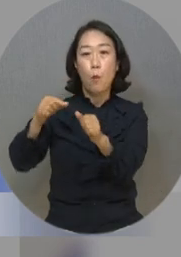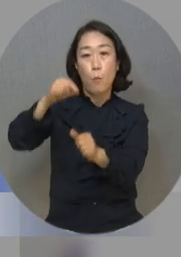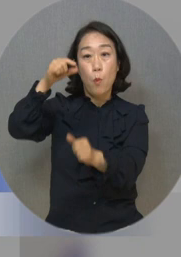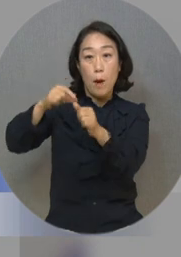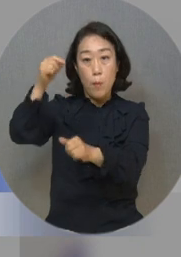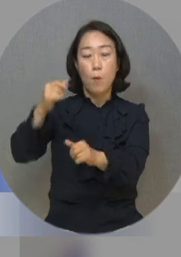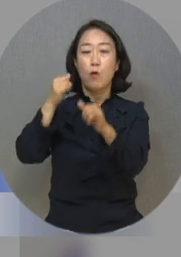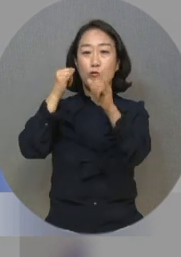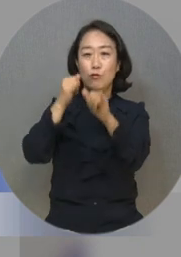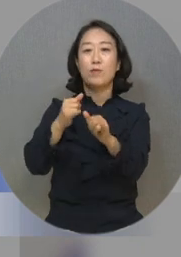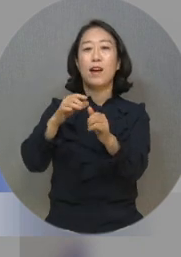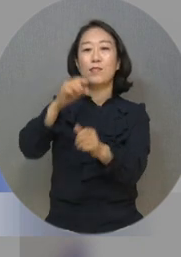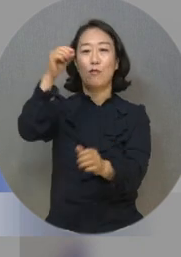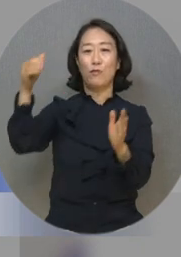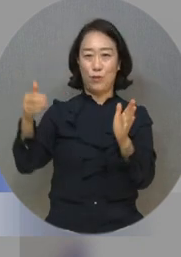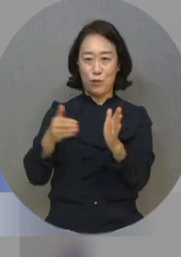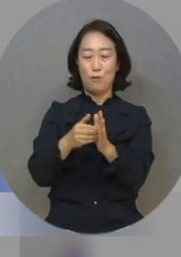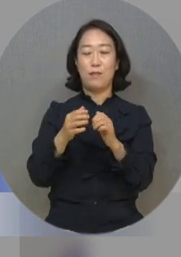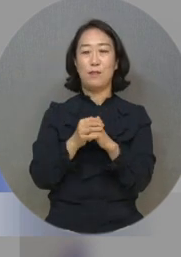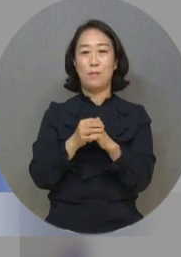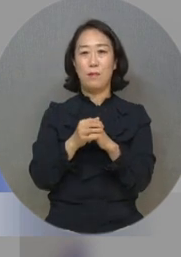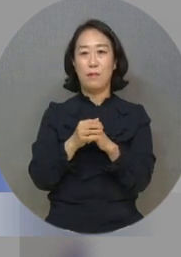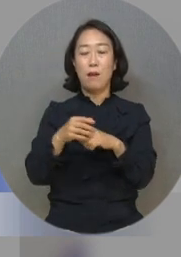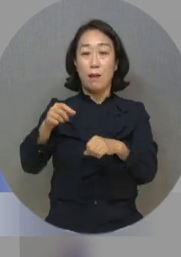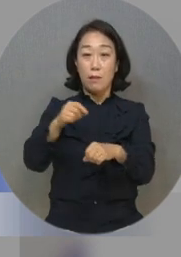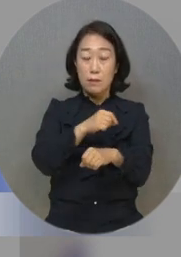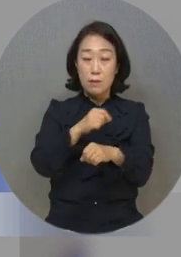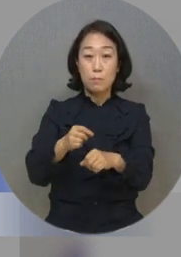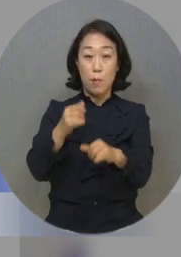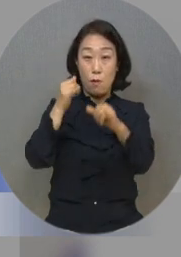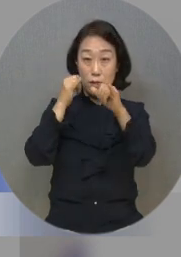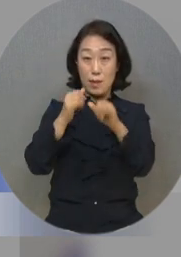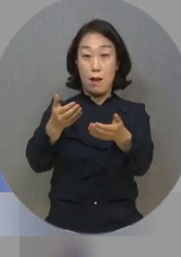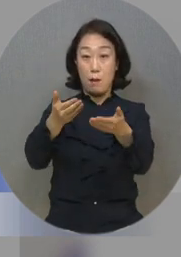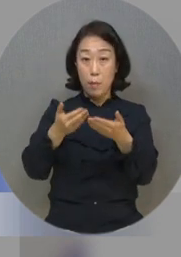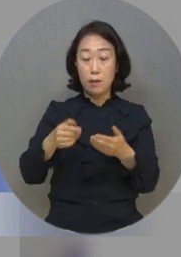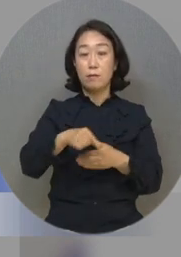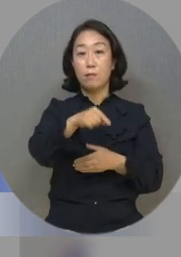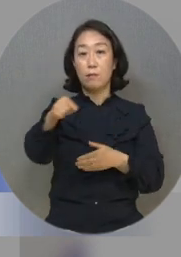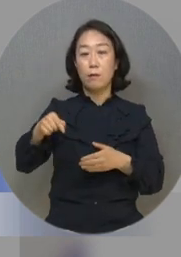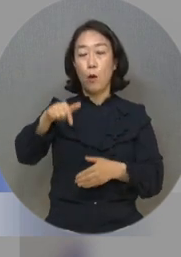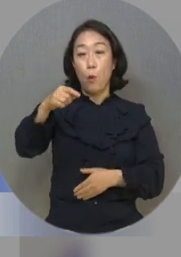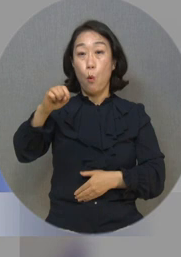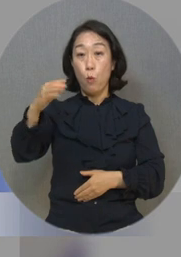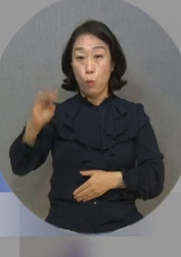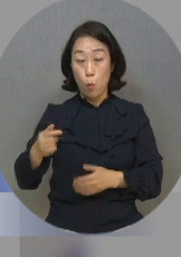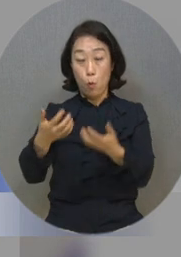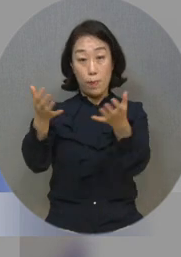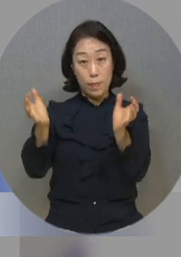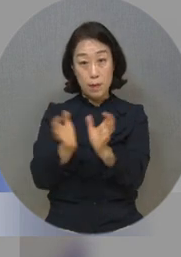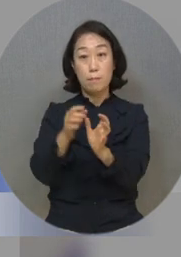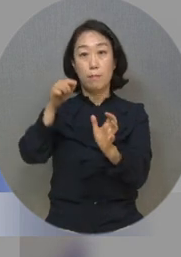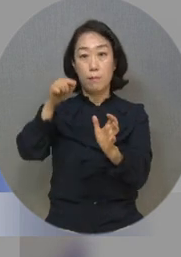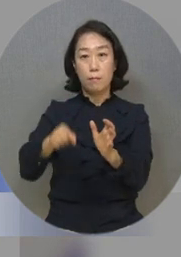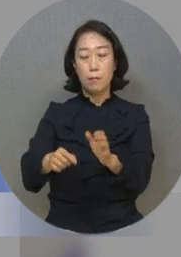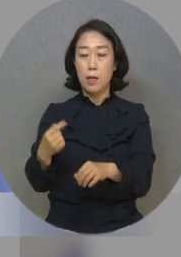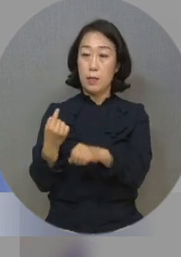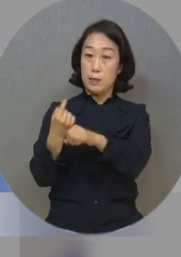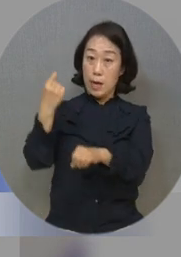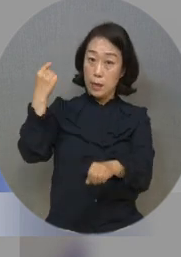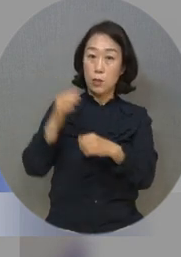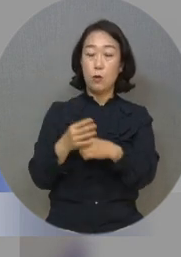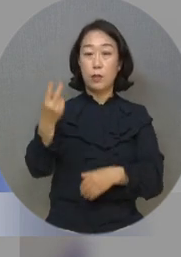수상자로 최종 선정했습니다 특별상 수상자로 선정된 여자 골볼 국가대표팀은 지난해